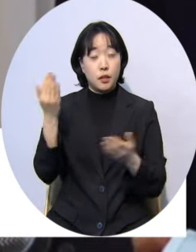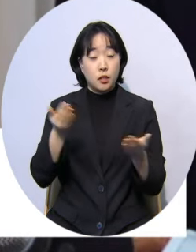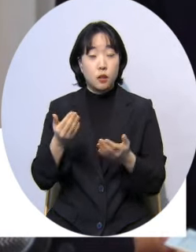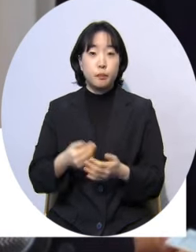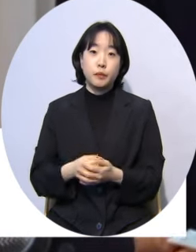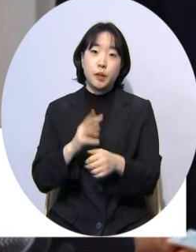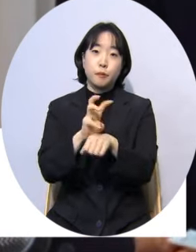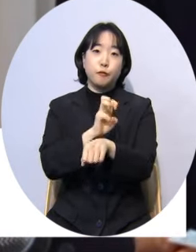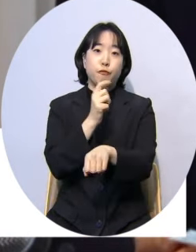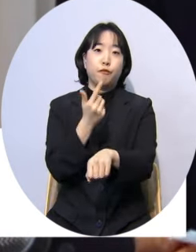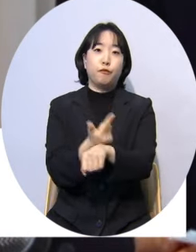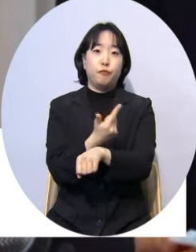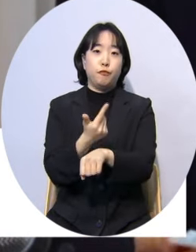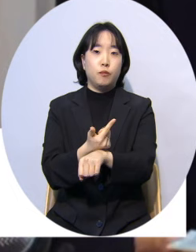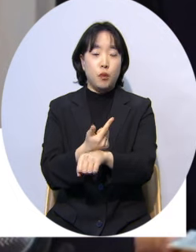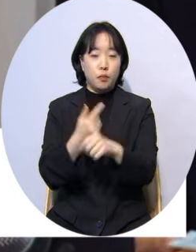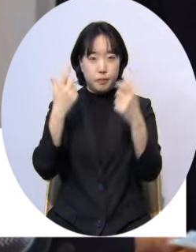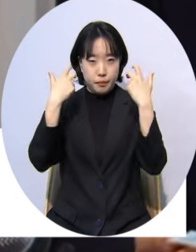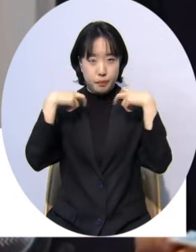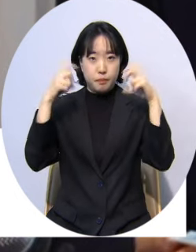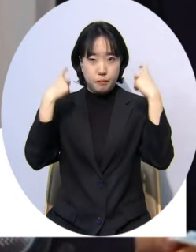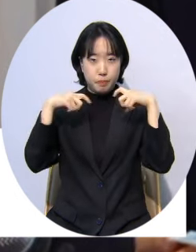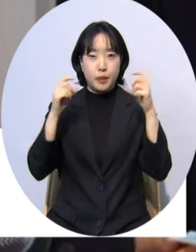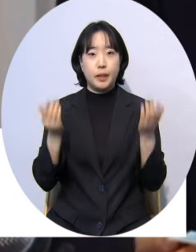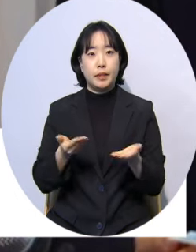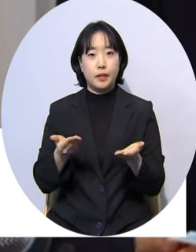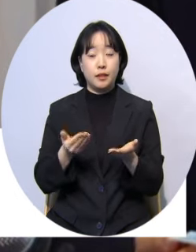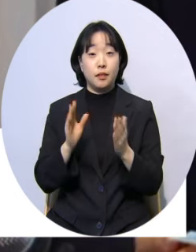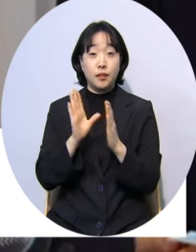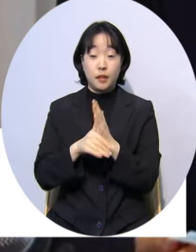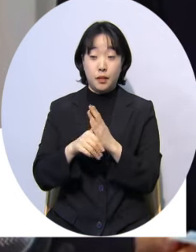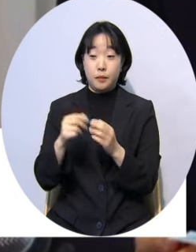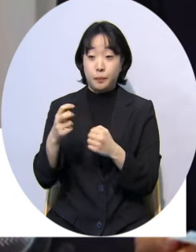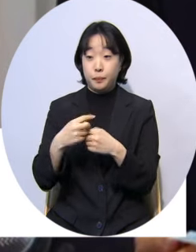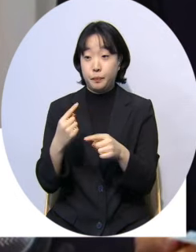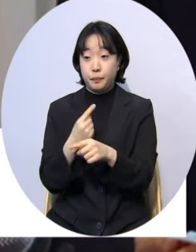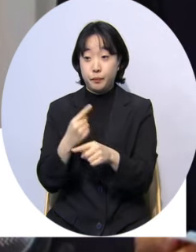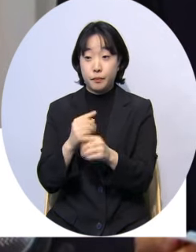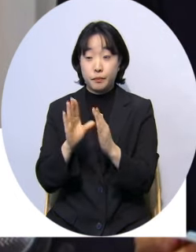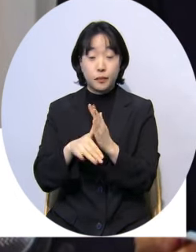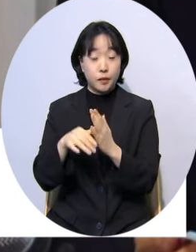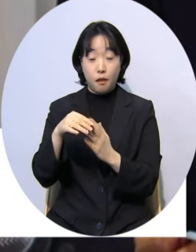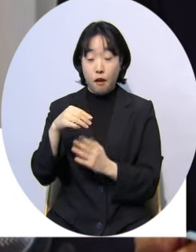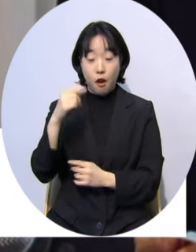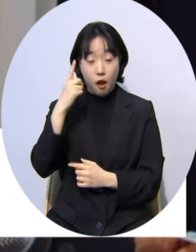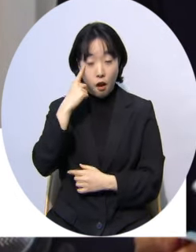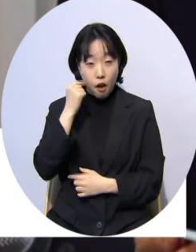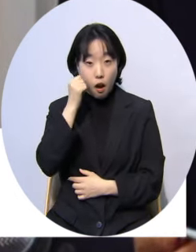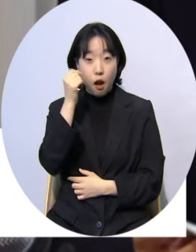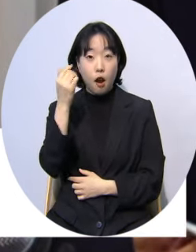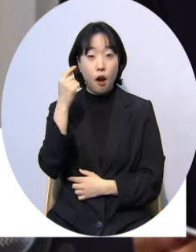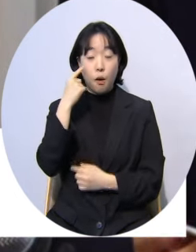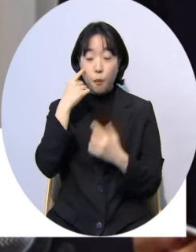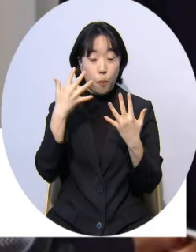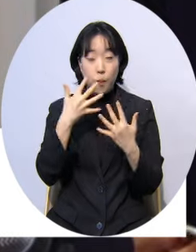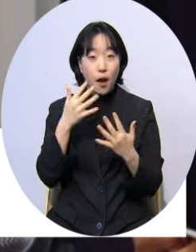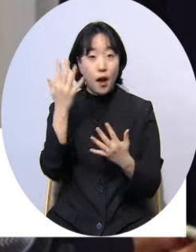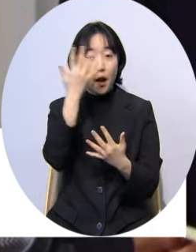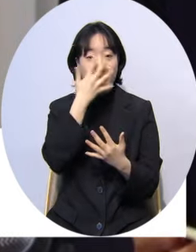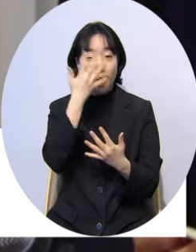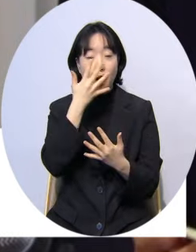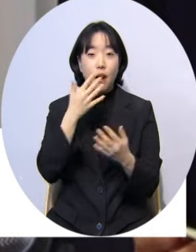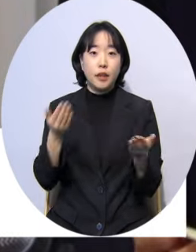36시간 근무가 되더라고요 그래서 그때 외래를 보면서 이게 정말 환자들을 내가 제대로 뚜렷한 정신으로 보는 것인가